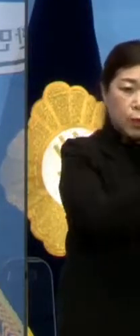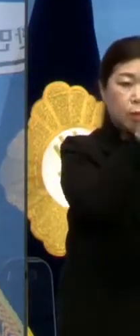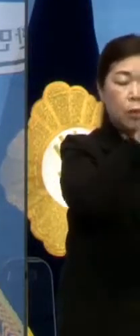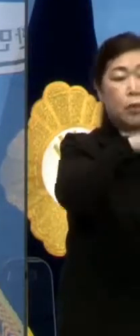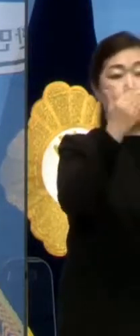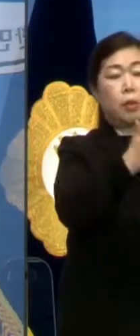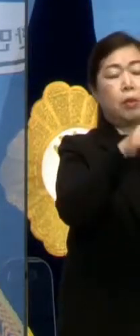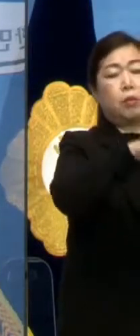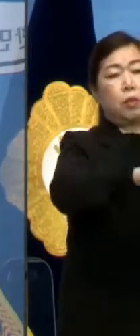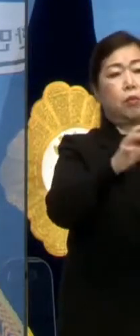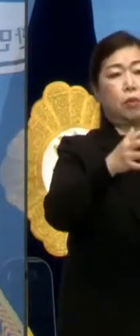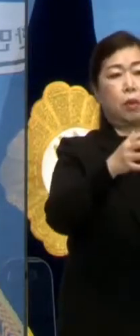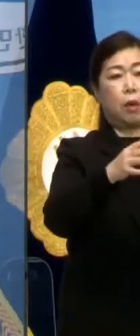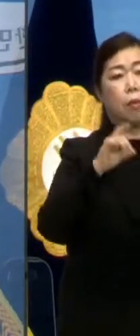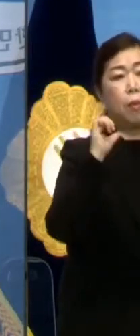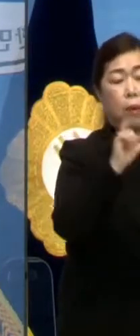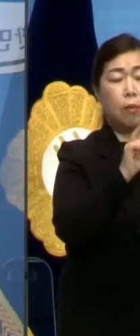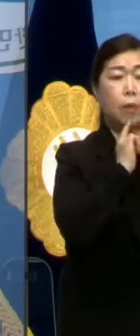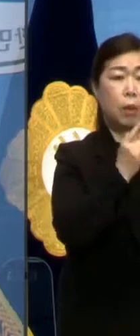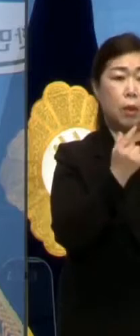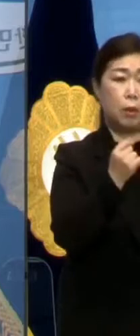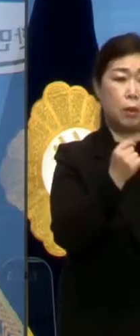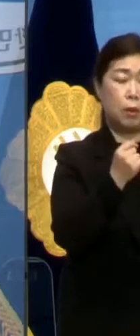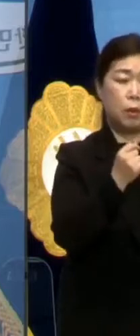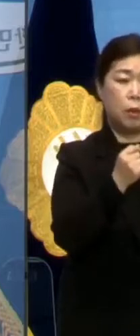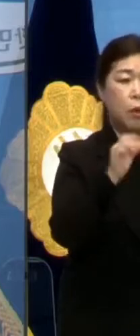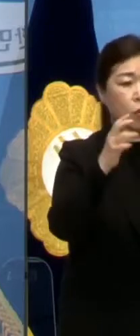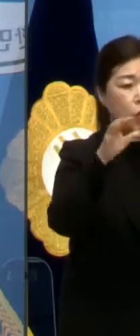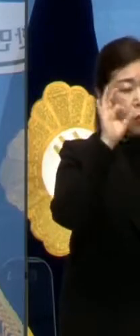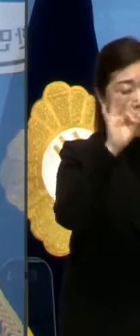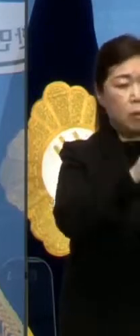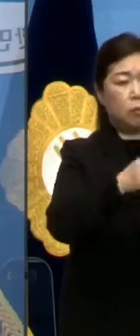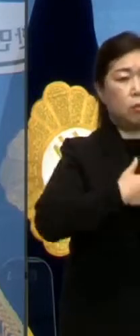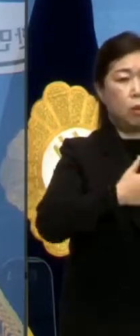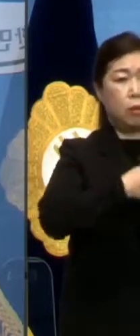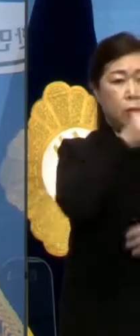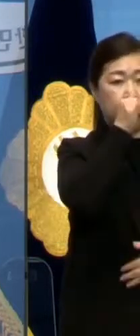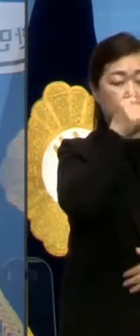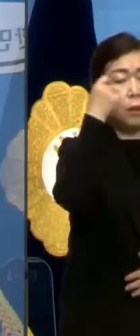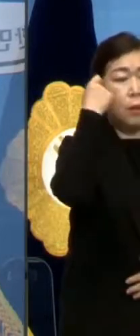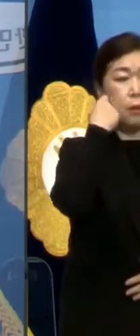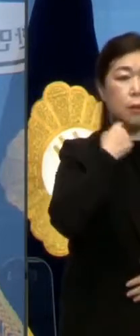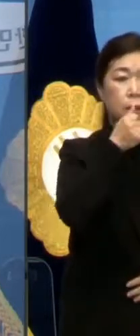전체주의 국가의 포고문을 직면하는 두려움이 엄습합니다.